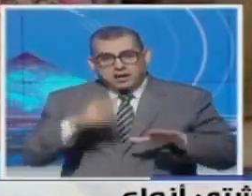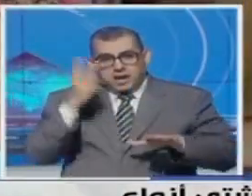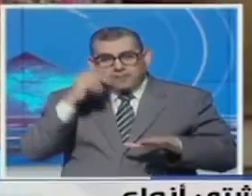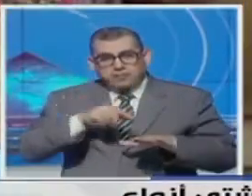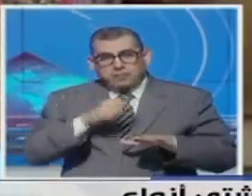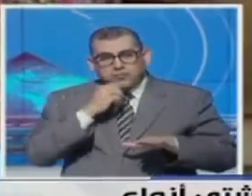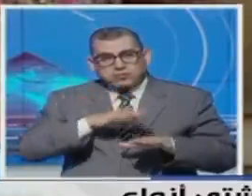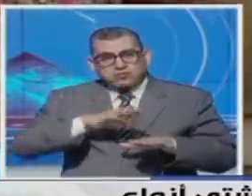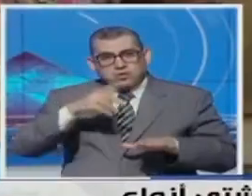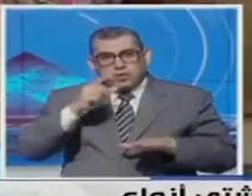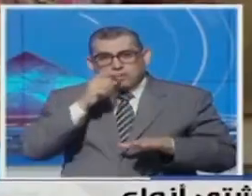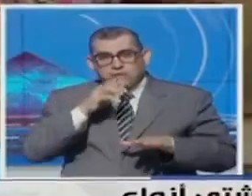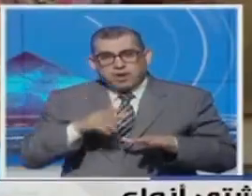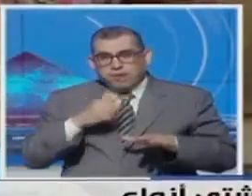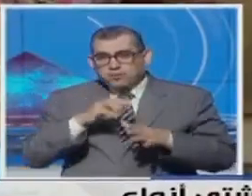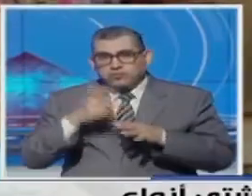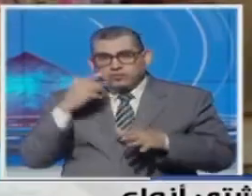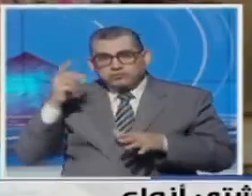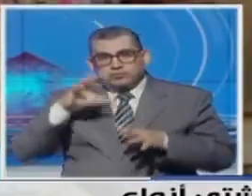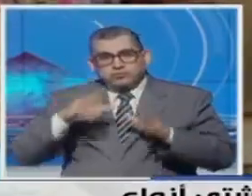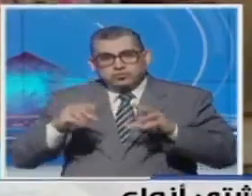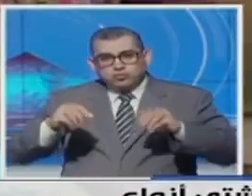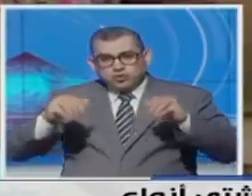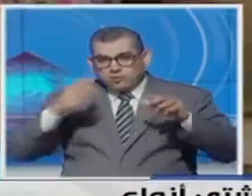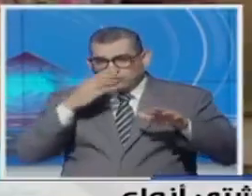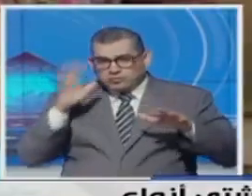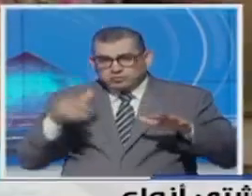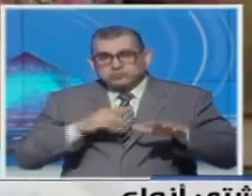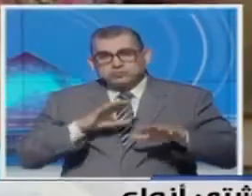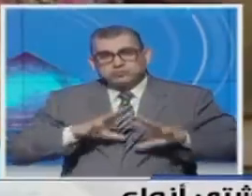رفات لأموات الفاطميين تسمى تربة الزعفران.